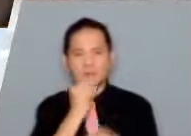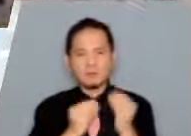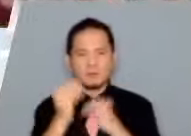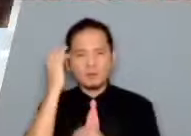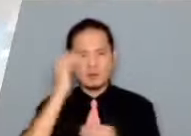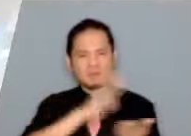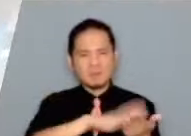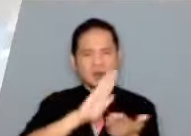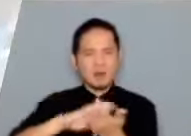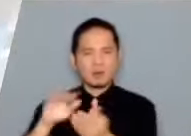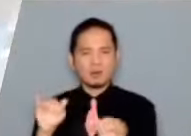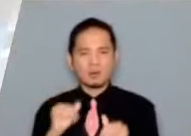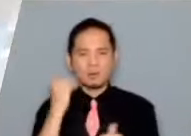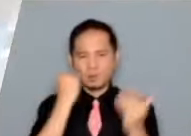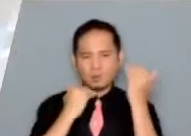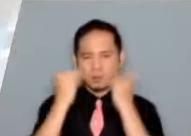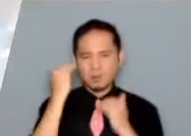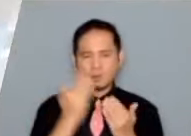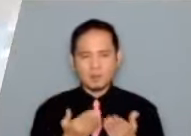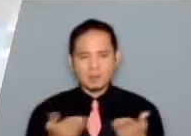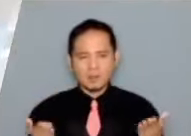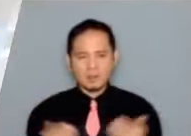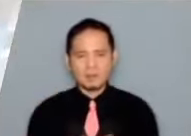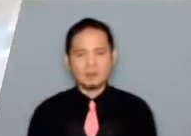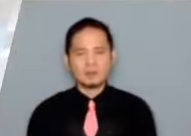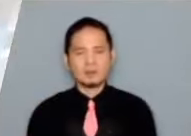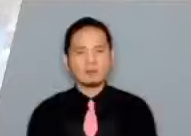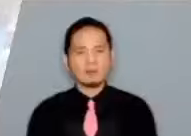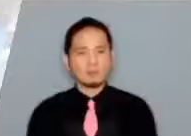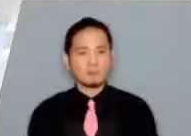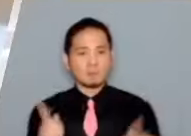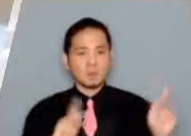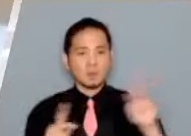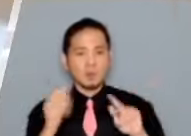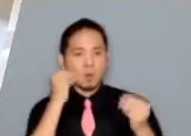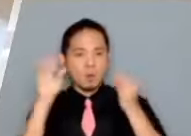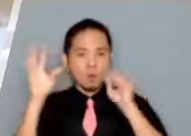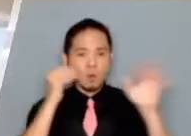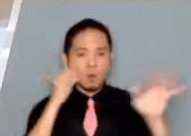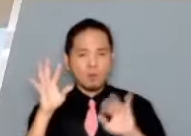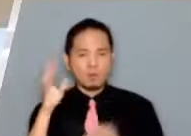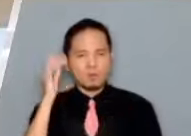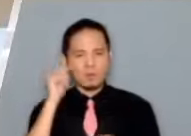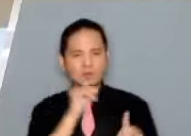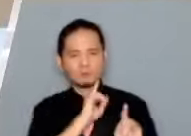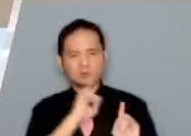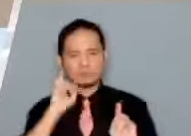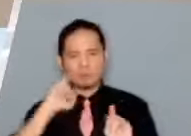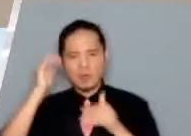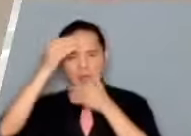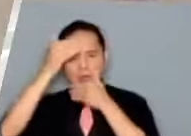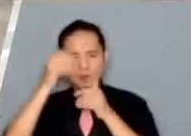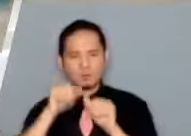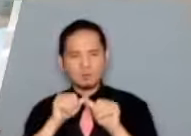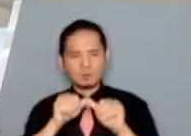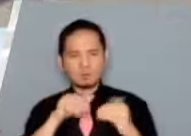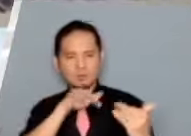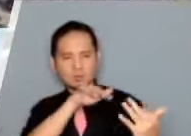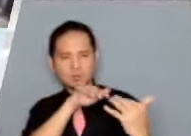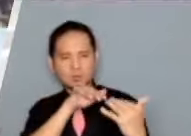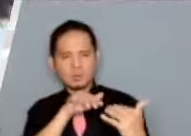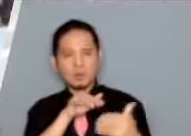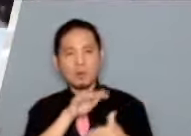din nila na makabaligtas sa kanilang tahanan sa gitna ng patuloy na giyera ng Israel at Hamas. Sabay-sabay naman nagdasal ang ilang Muslim